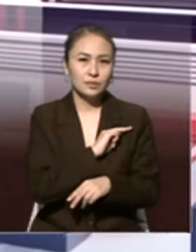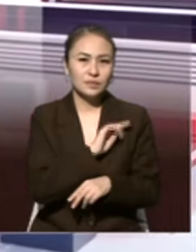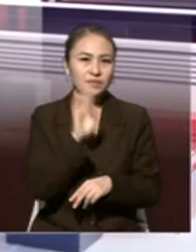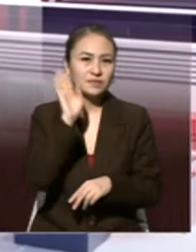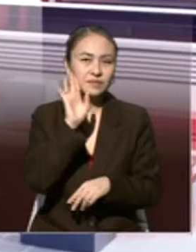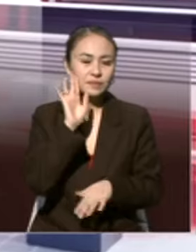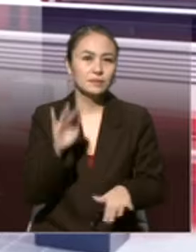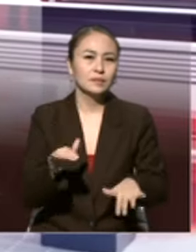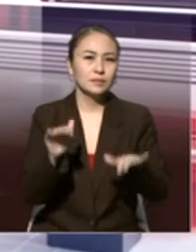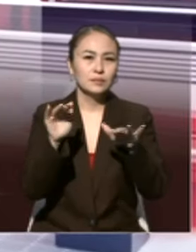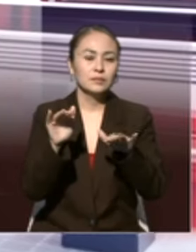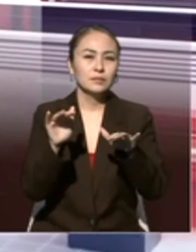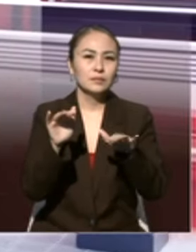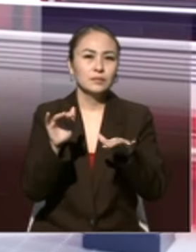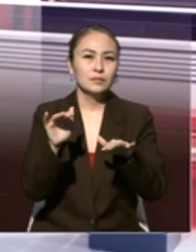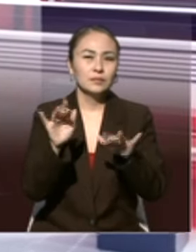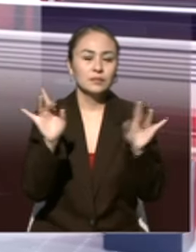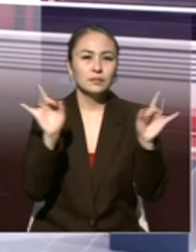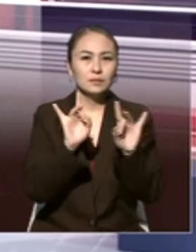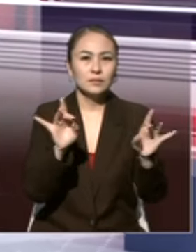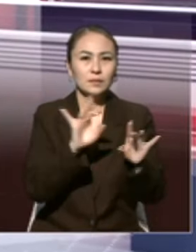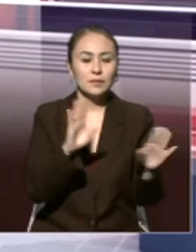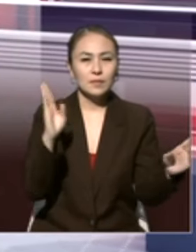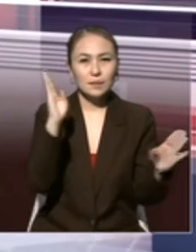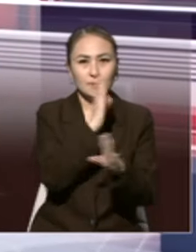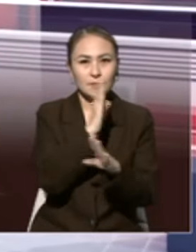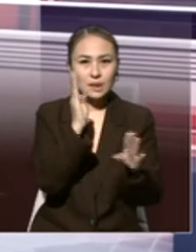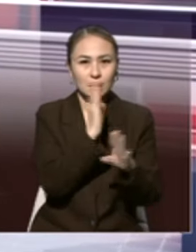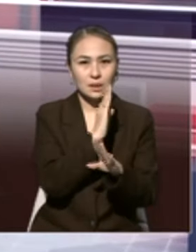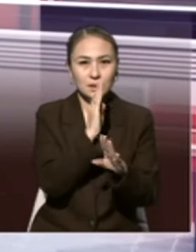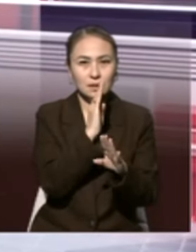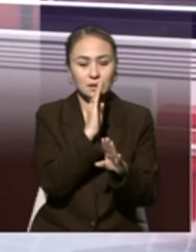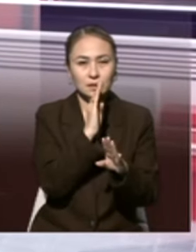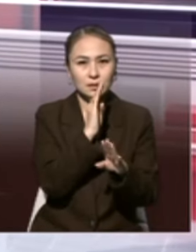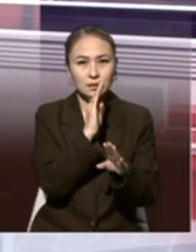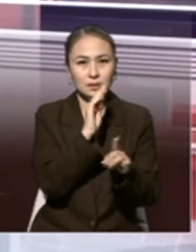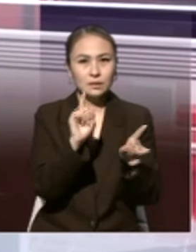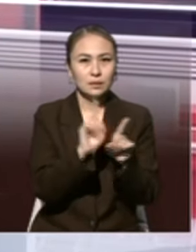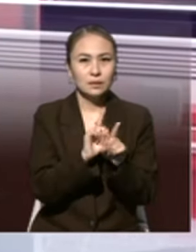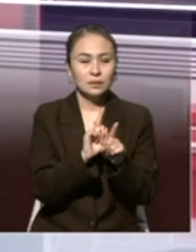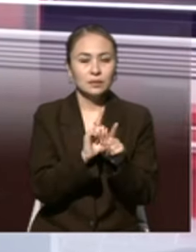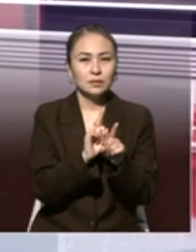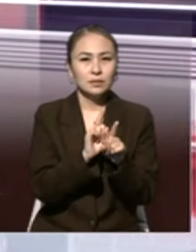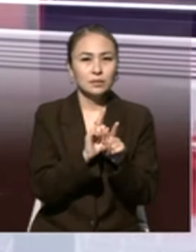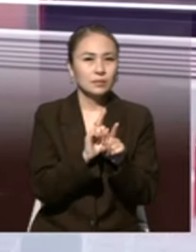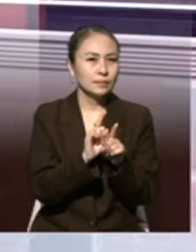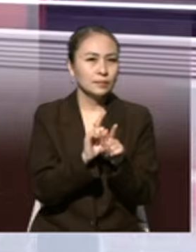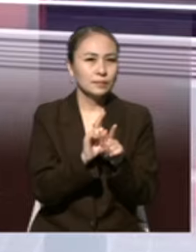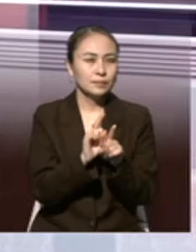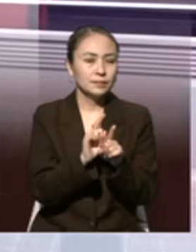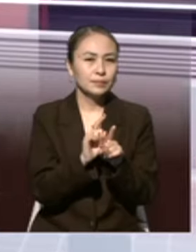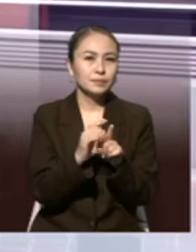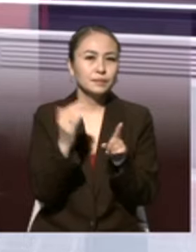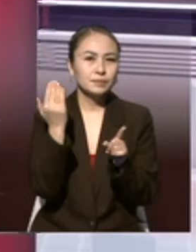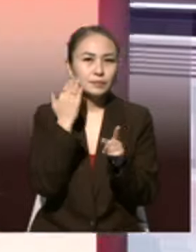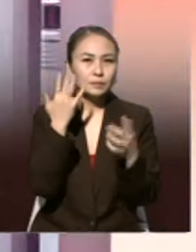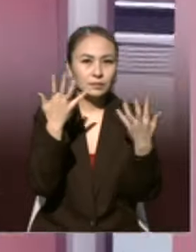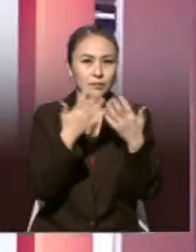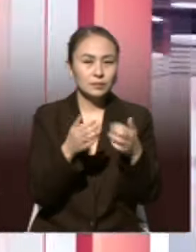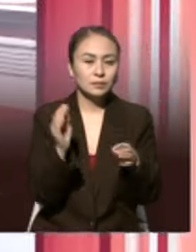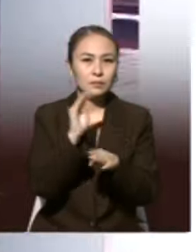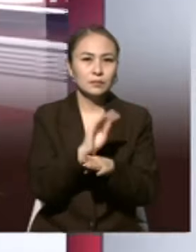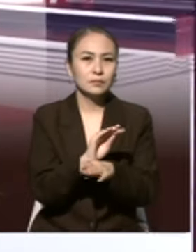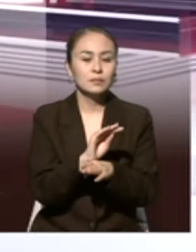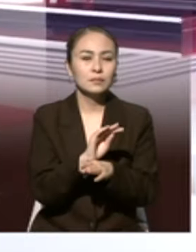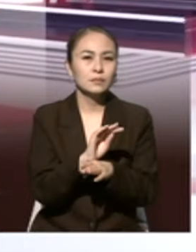көлемі келіп жатқанымен, бағана айтып кеткендей, қазгидромет мекемесімен бірге болжамдардың бәрін алып жатырмыз. Сол